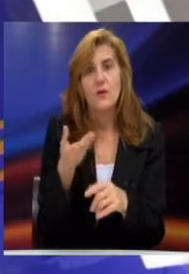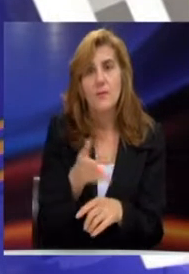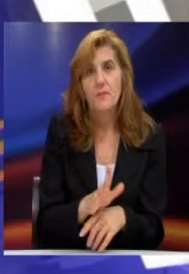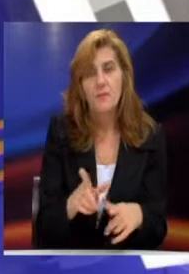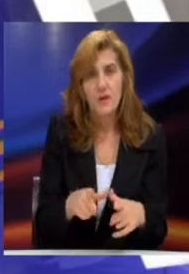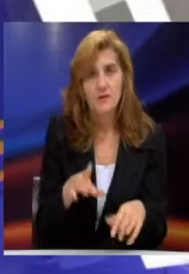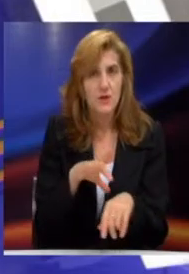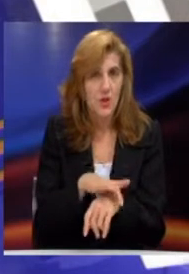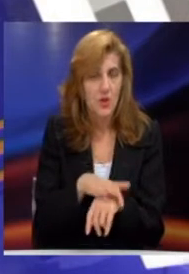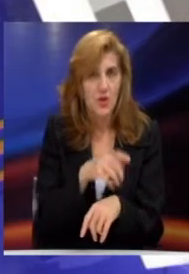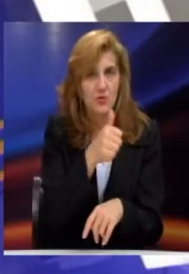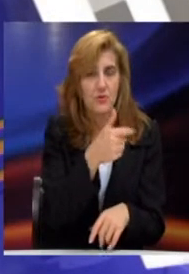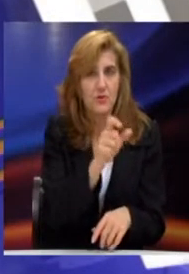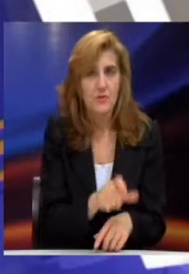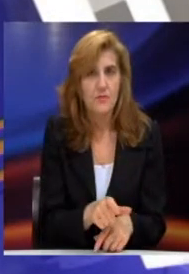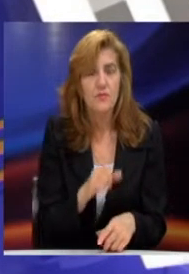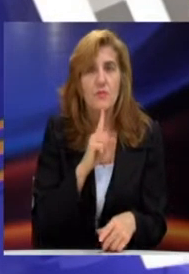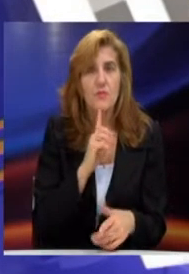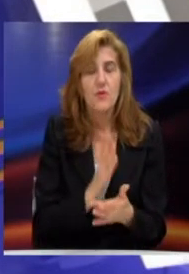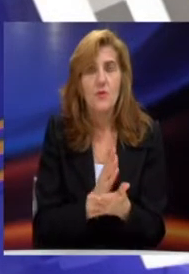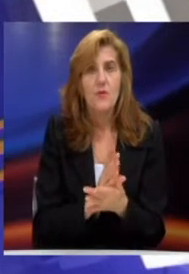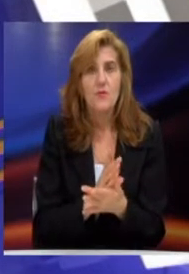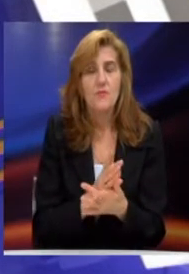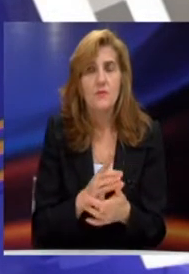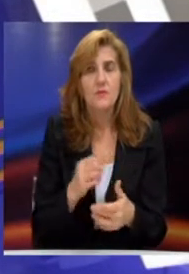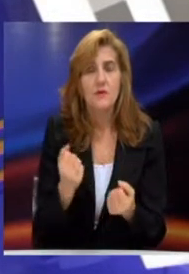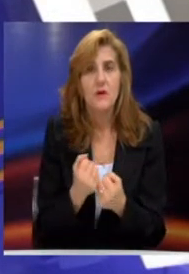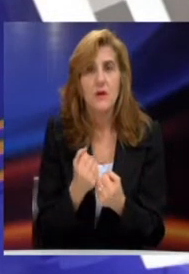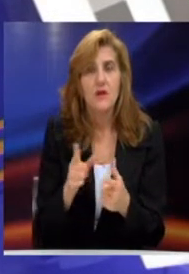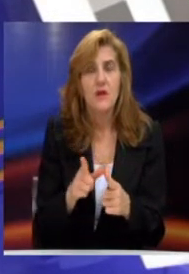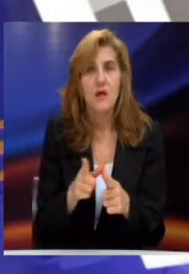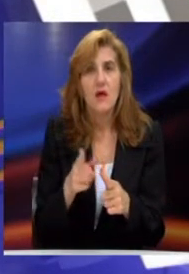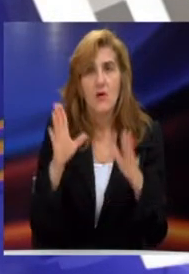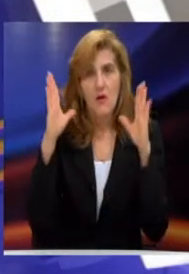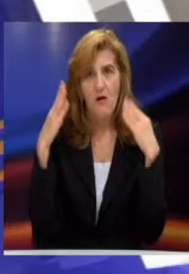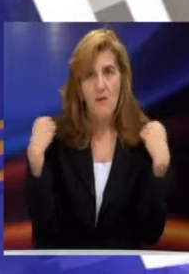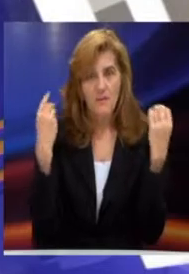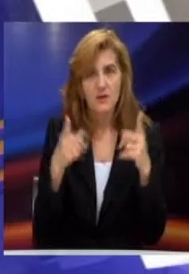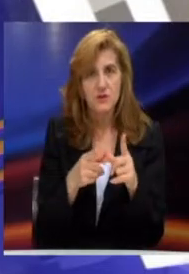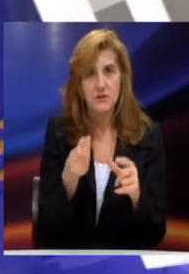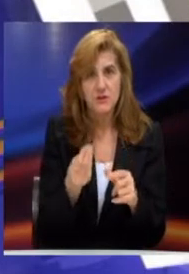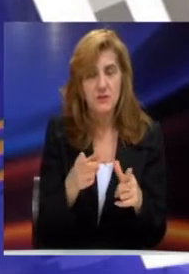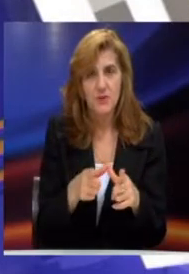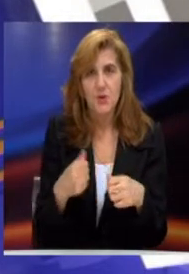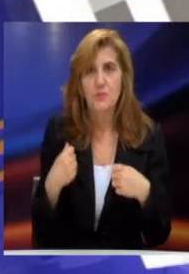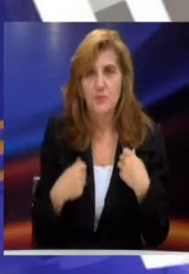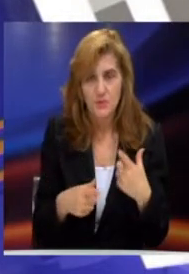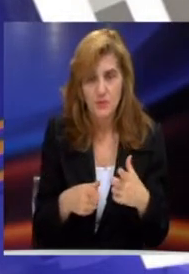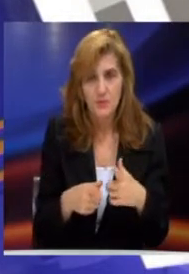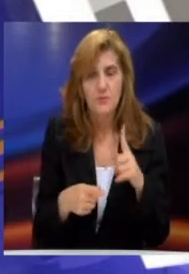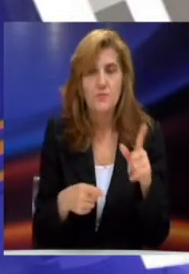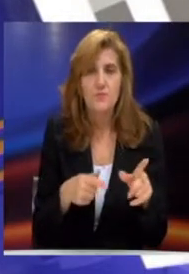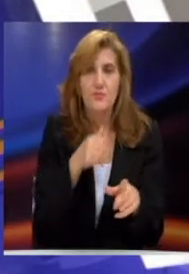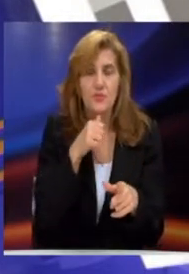nuncij, monsignor dr. Luciano Suriani, koji će obavljati funkciju ambasadora Svete Stolice u Srbiji. Jedna od tema ovog